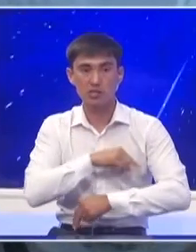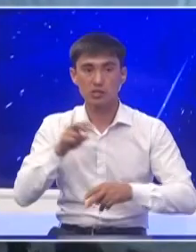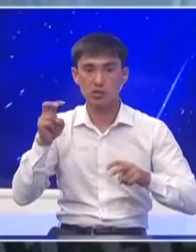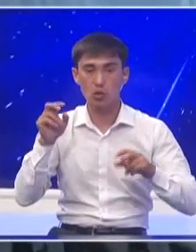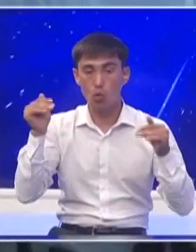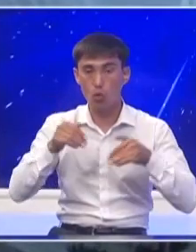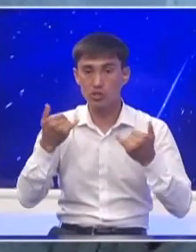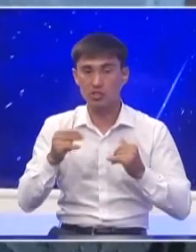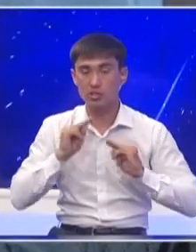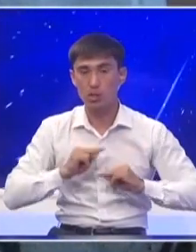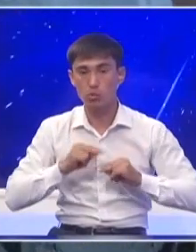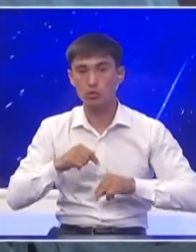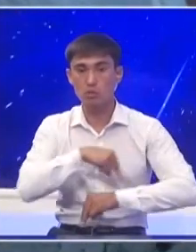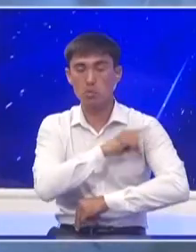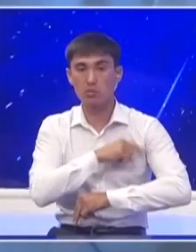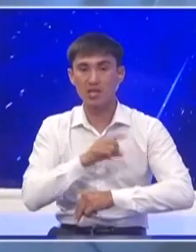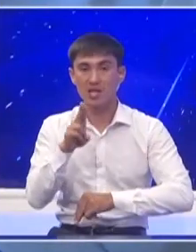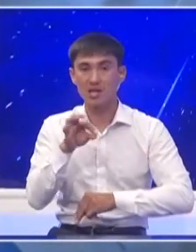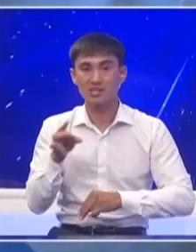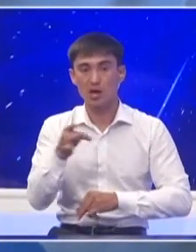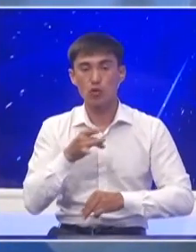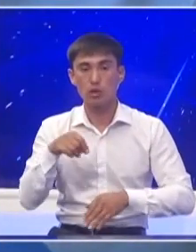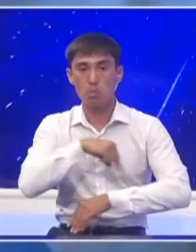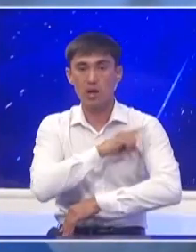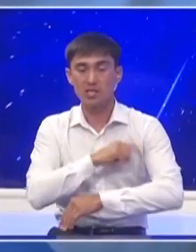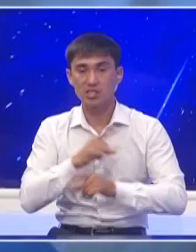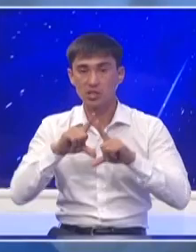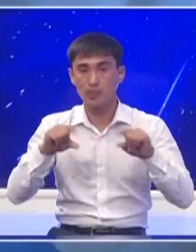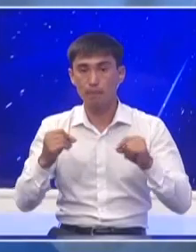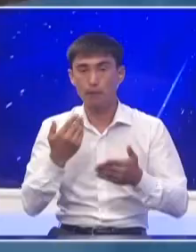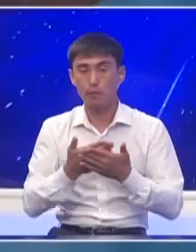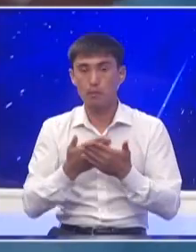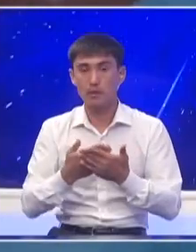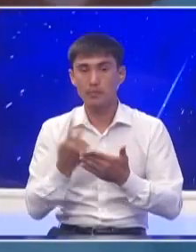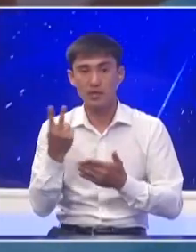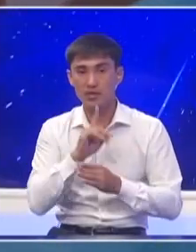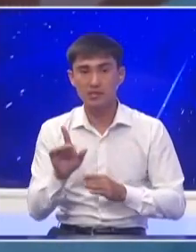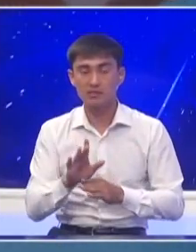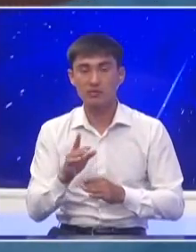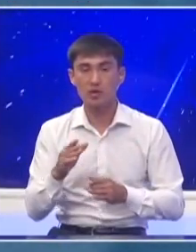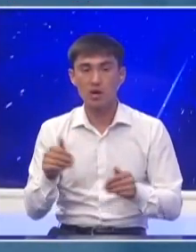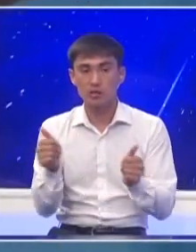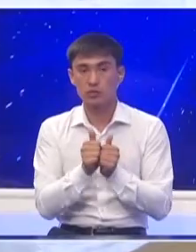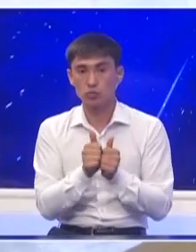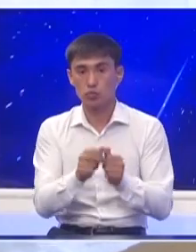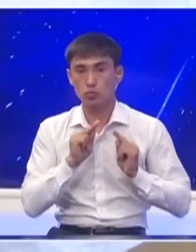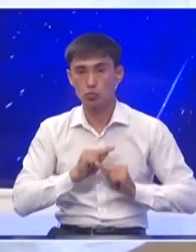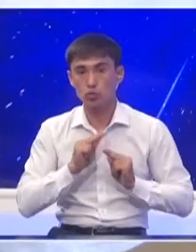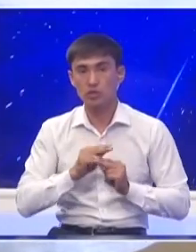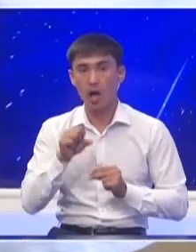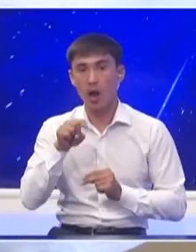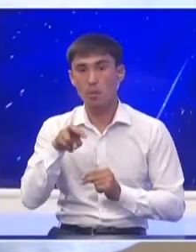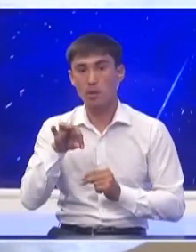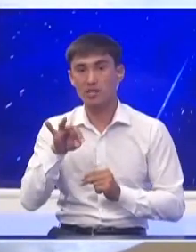колледж. Сейчас работает медбратом в Кегенской районной больнице. И его пример не единственный. Бок о бок с ним трудится и